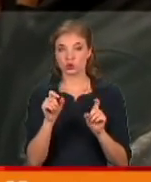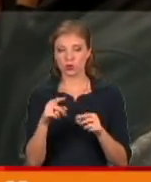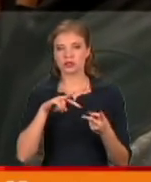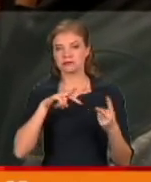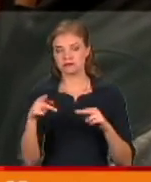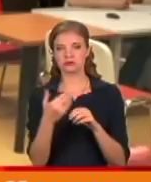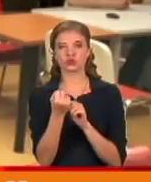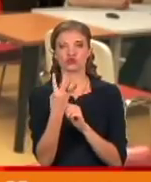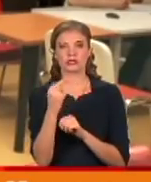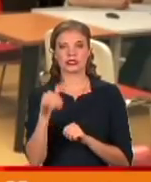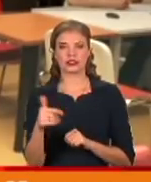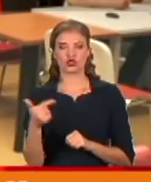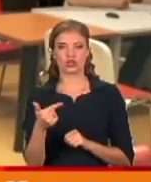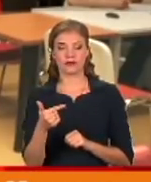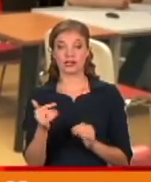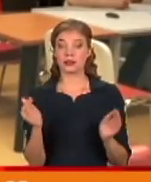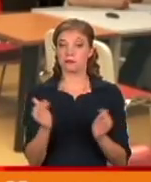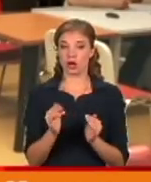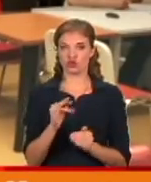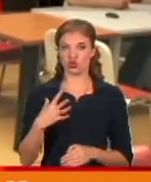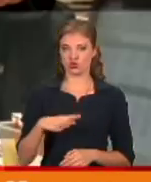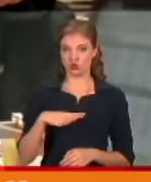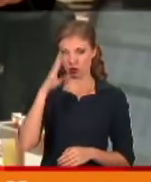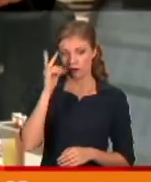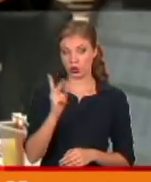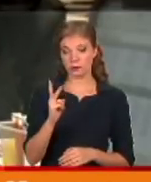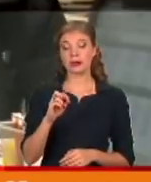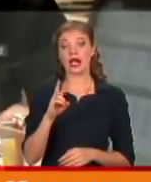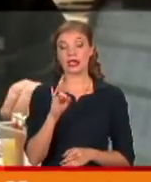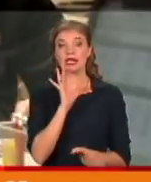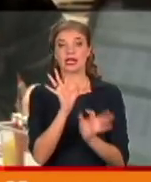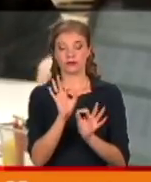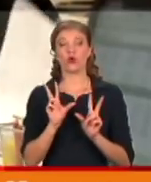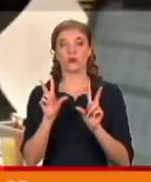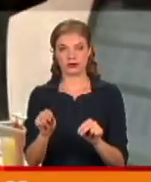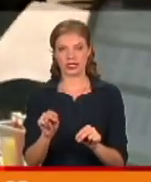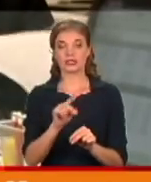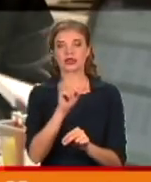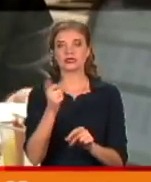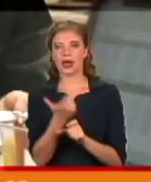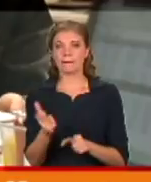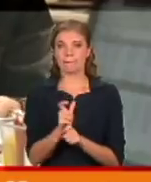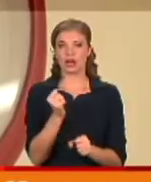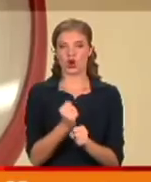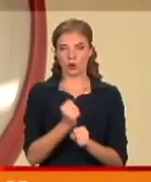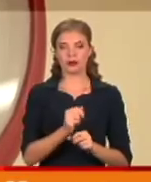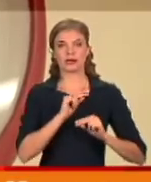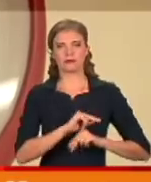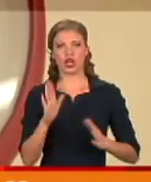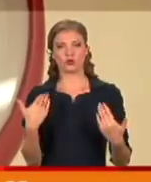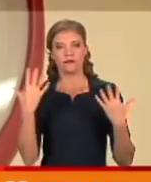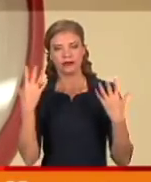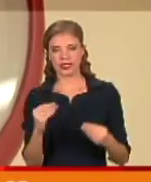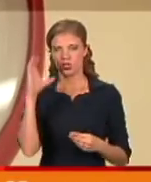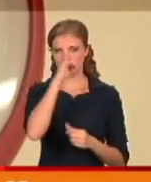приблизно 14 тисяч гривень. Менше, ніж очікували хлопці. Втім, на співбесіді обіцяють за переробіток, працю у вихідні і